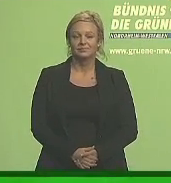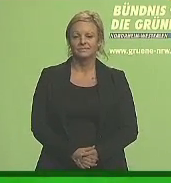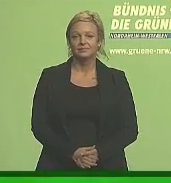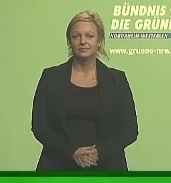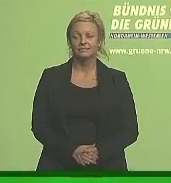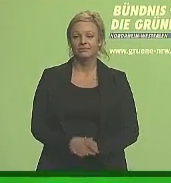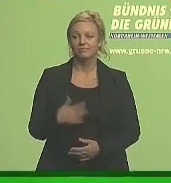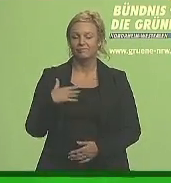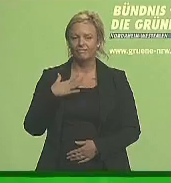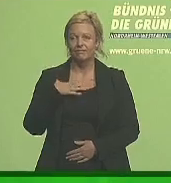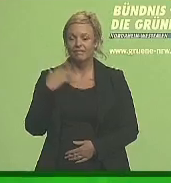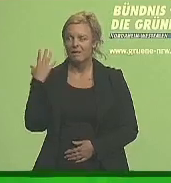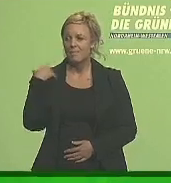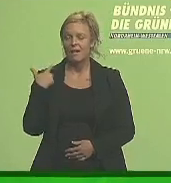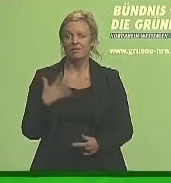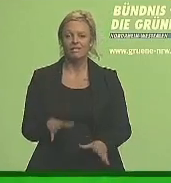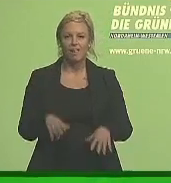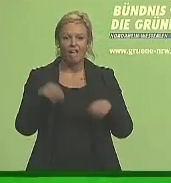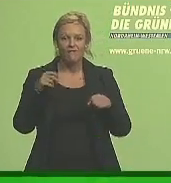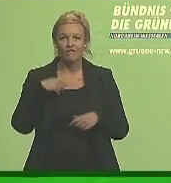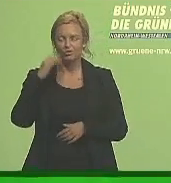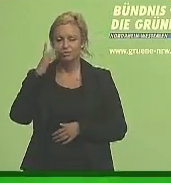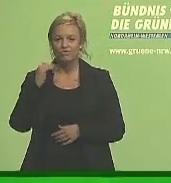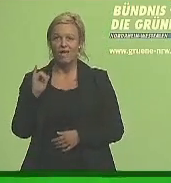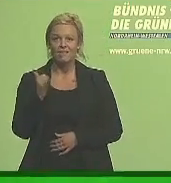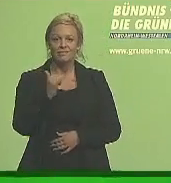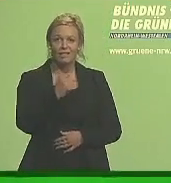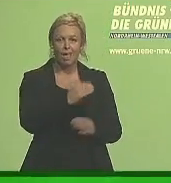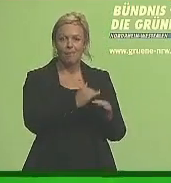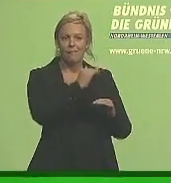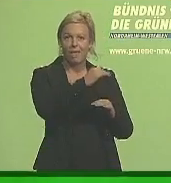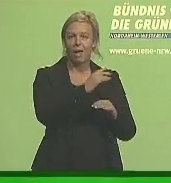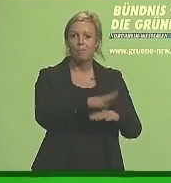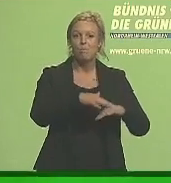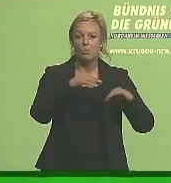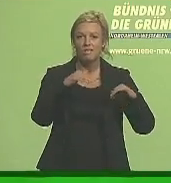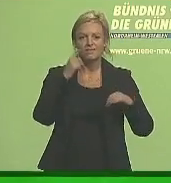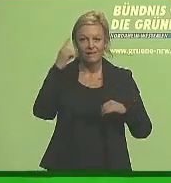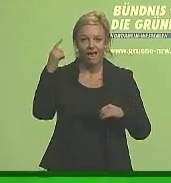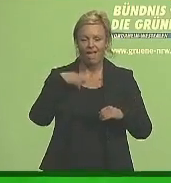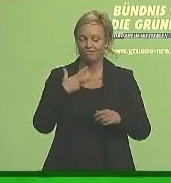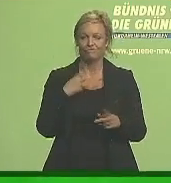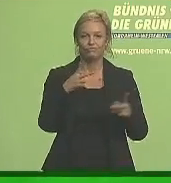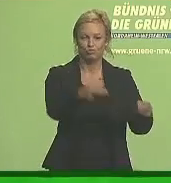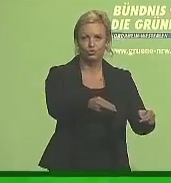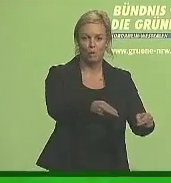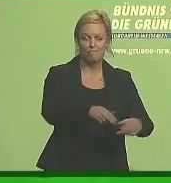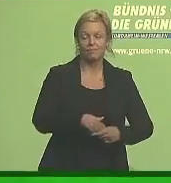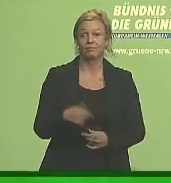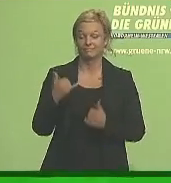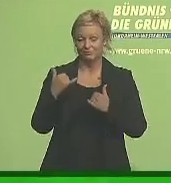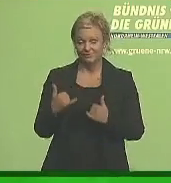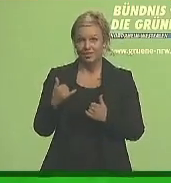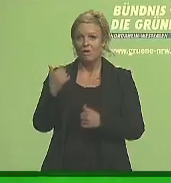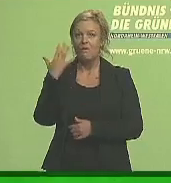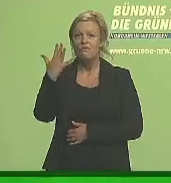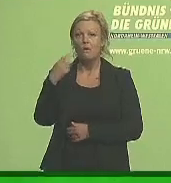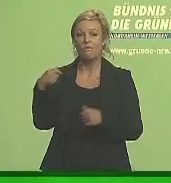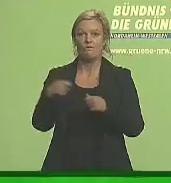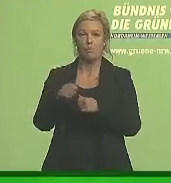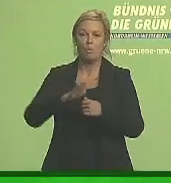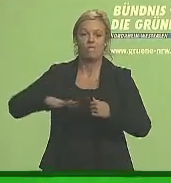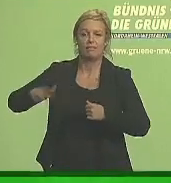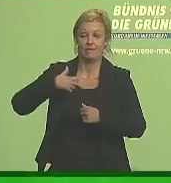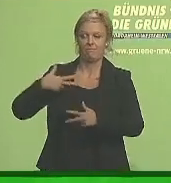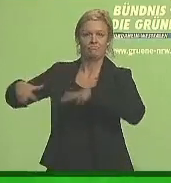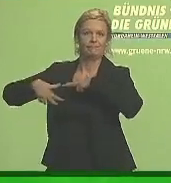Wir haben angefangen und die schwarz-gelbe Mehrheit im Bundesrat damit gestoppt. Inzwischen regieren wir in 5 Bundesländern, in der